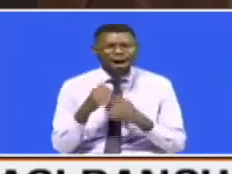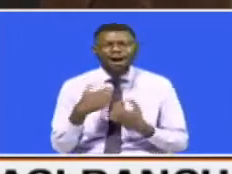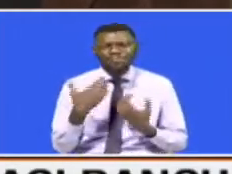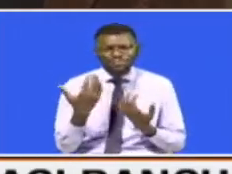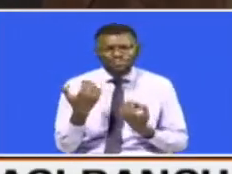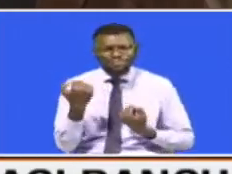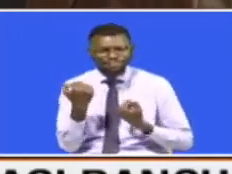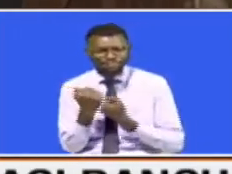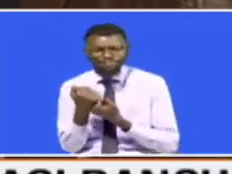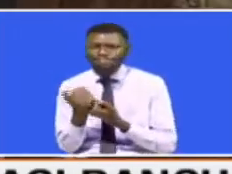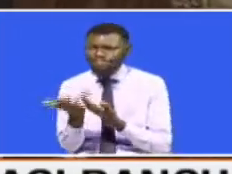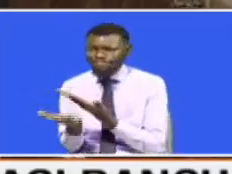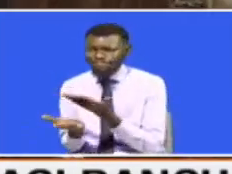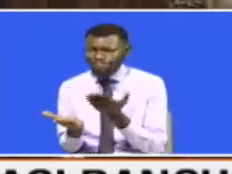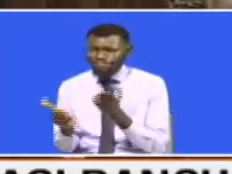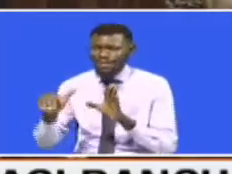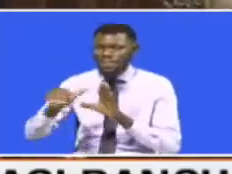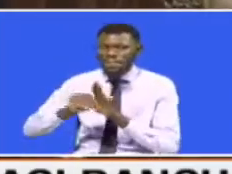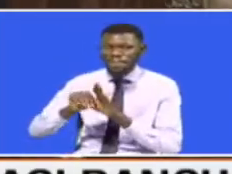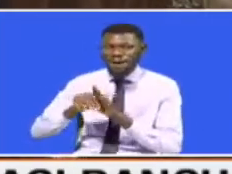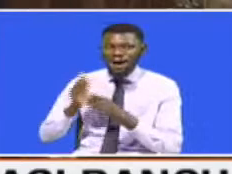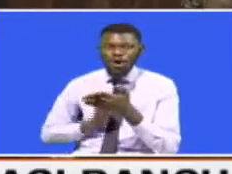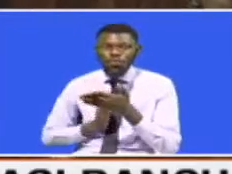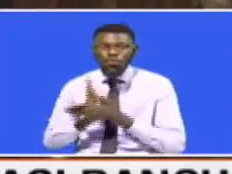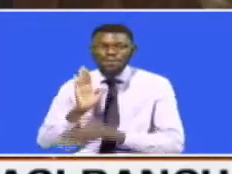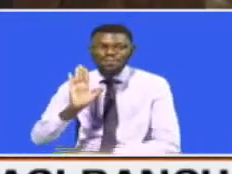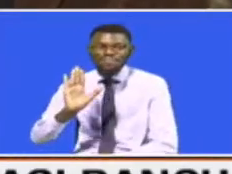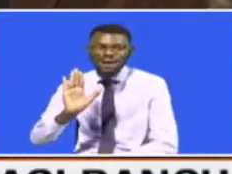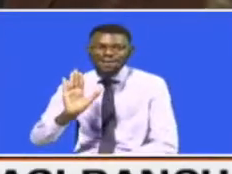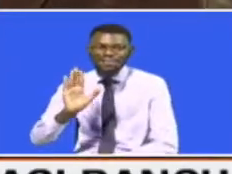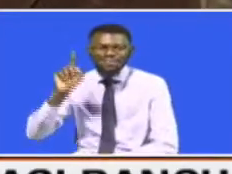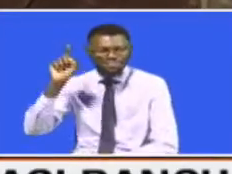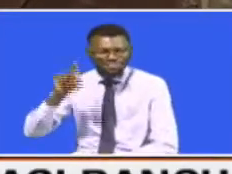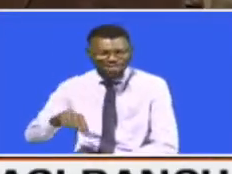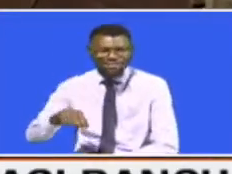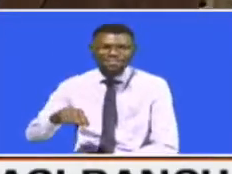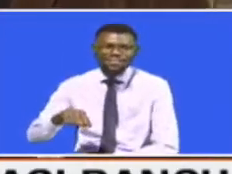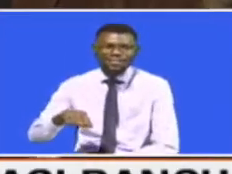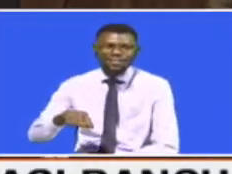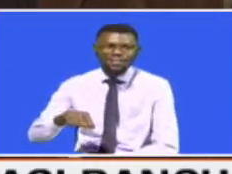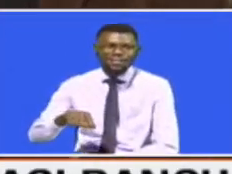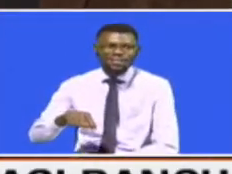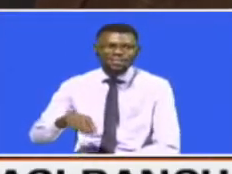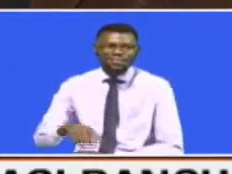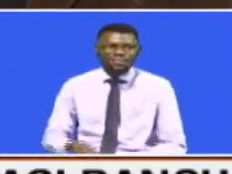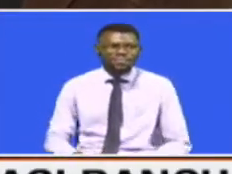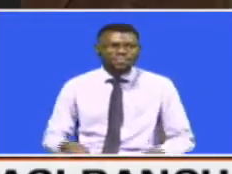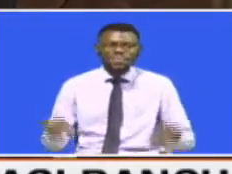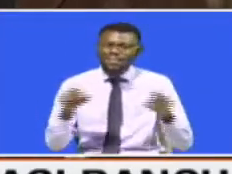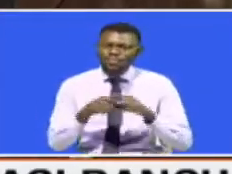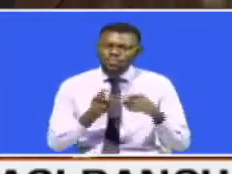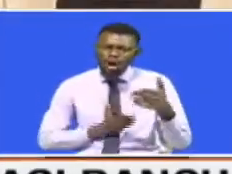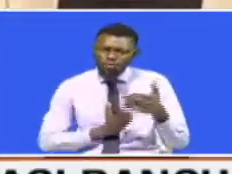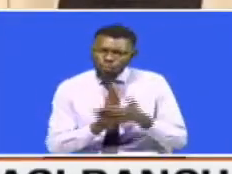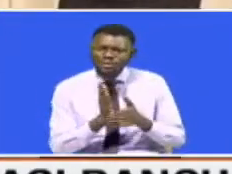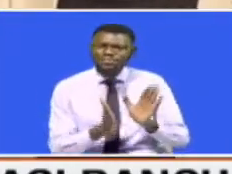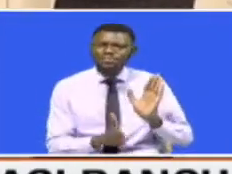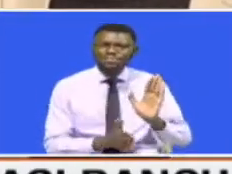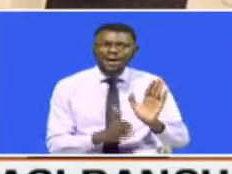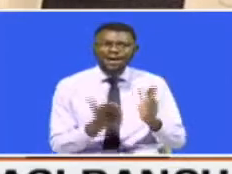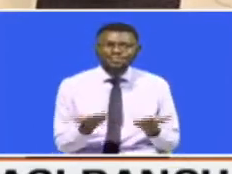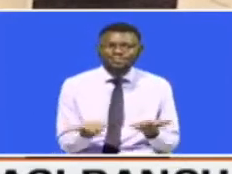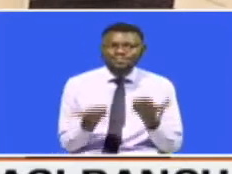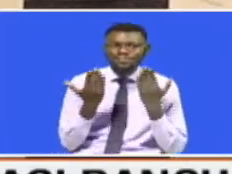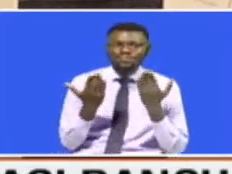shareholders, make sure they get their right. Wapata mali yao, wapata right yao.